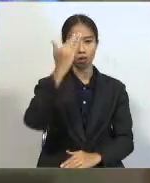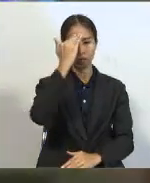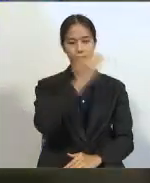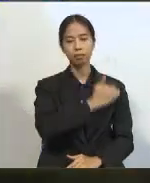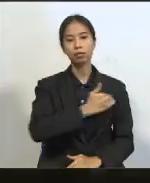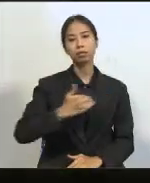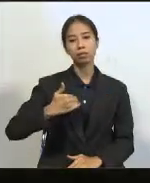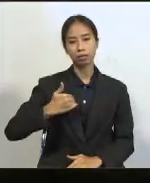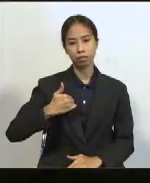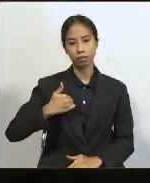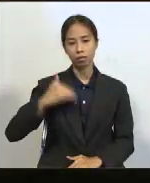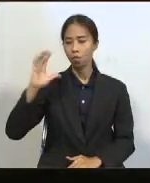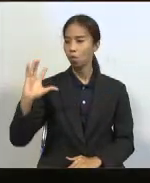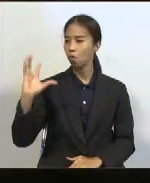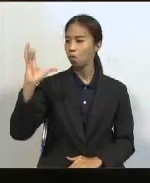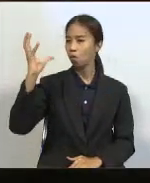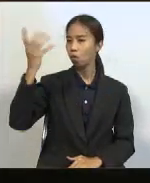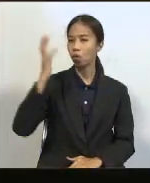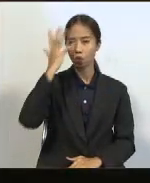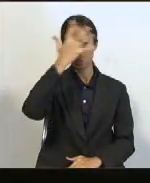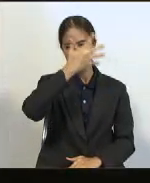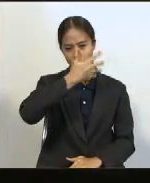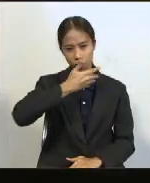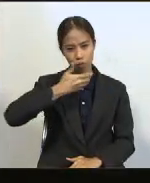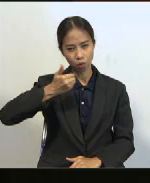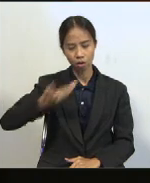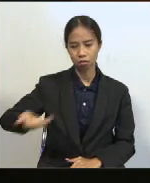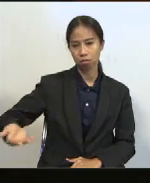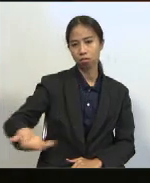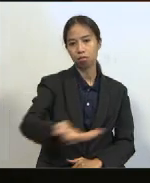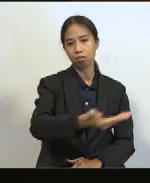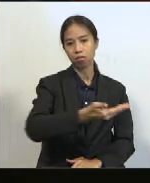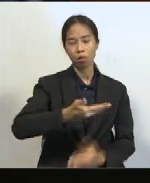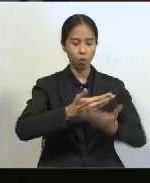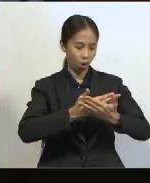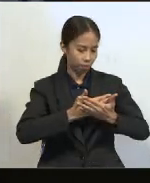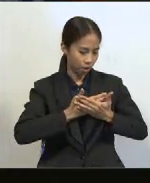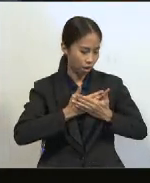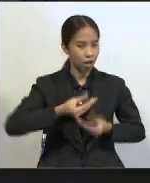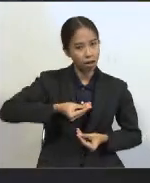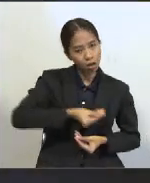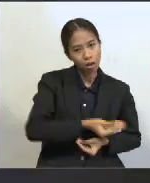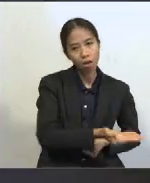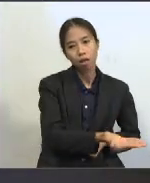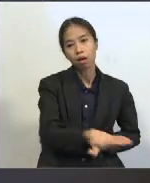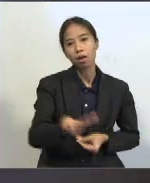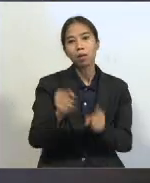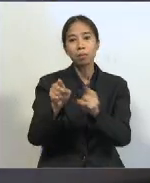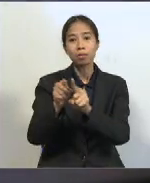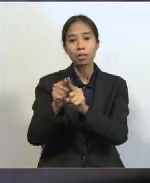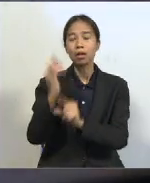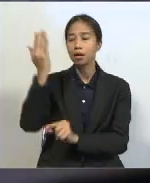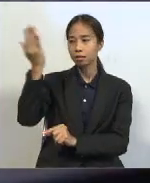โลกจะสวยงามถ้าเรานั้นให้ความรักกันดังเช่นพระองค์ทรง